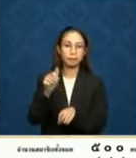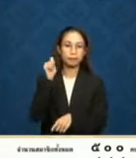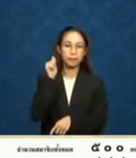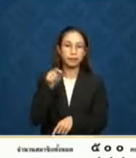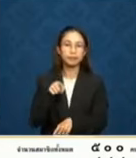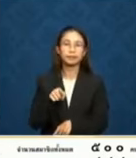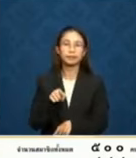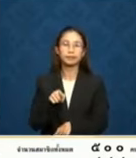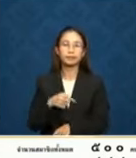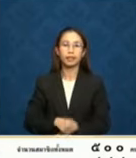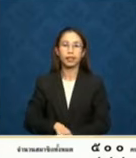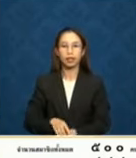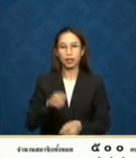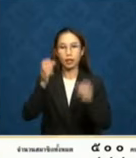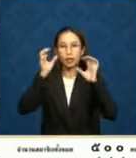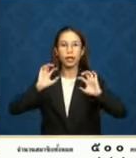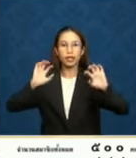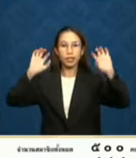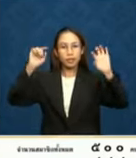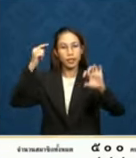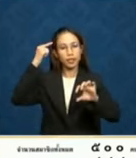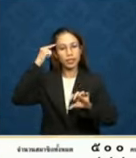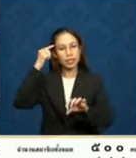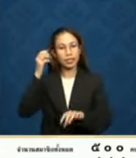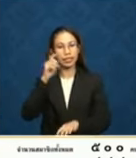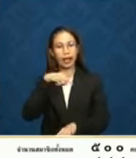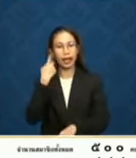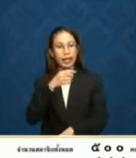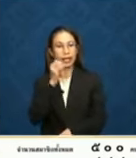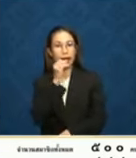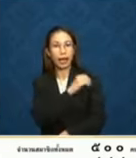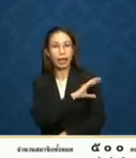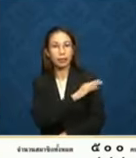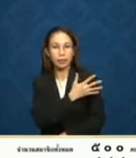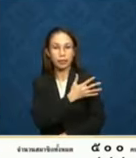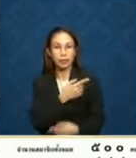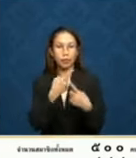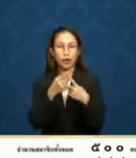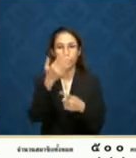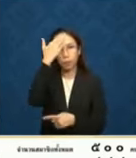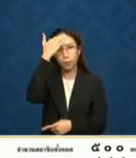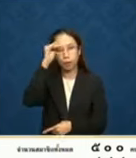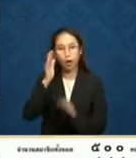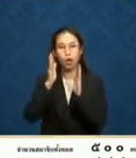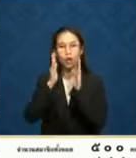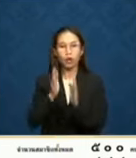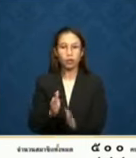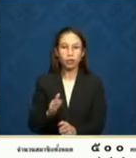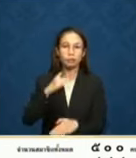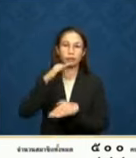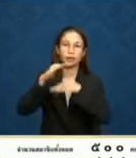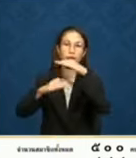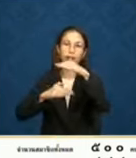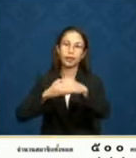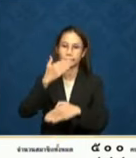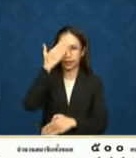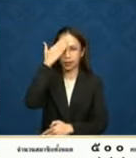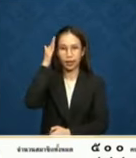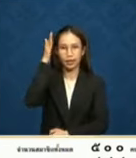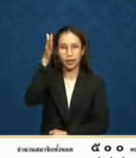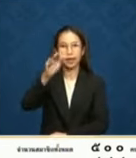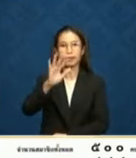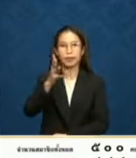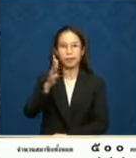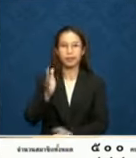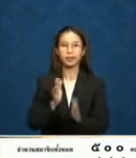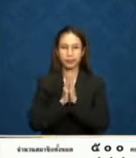อกไดเลยครับวารัฐบานี้จะไม่ทิ้งใครไขหลงแน่นอนพอร่มัจะไม่มใครที่ได้เก้าไปขางหน้าเลยไแต่คนเดียวข